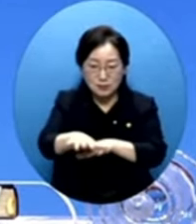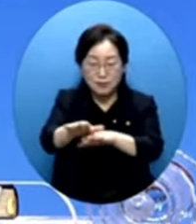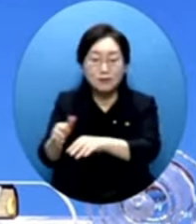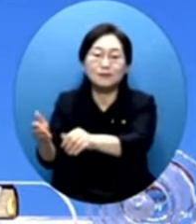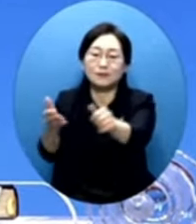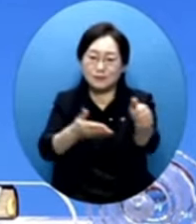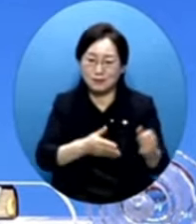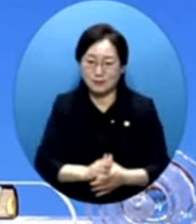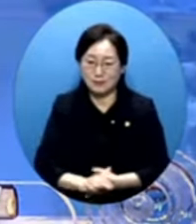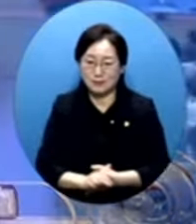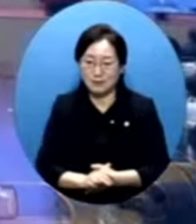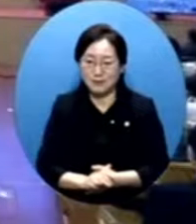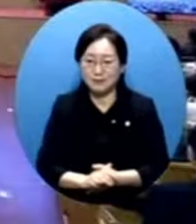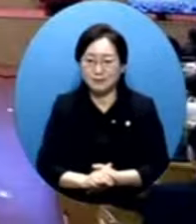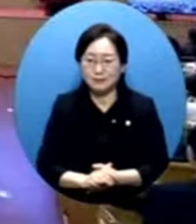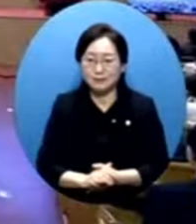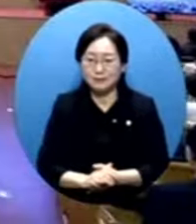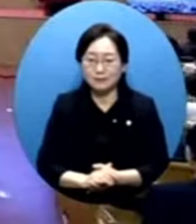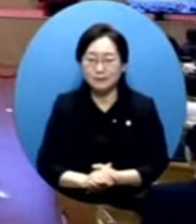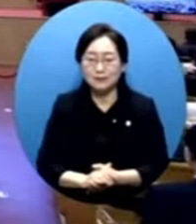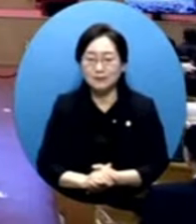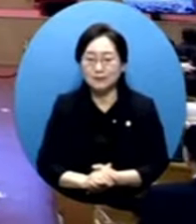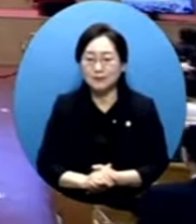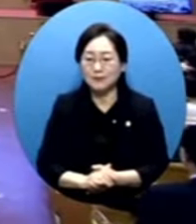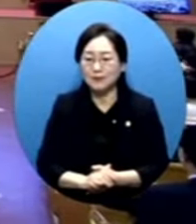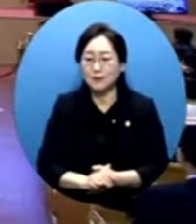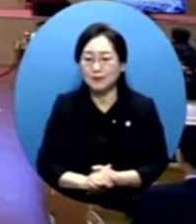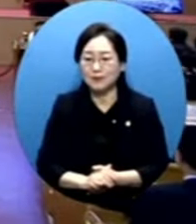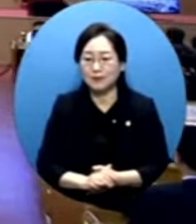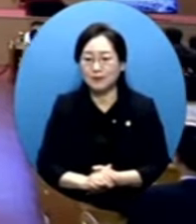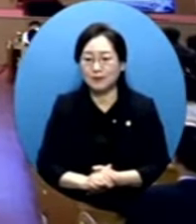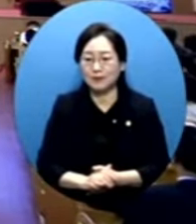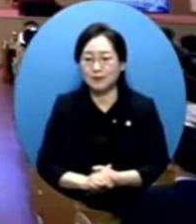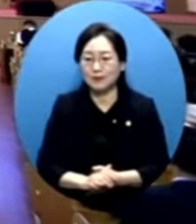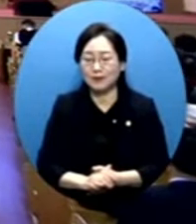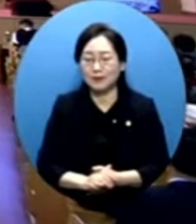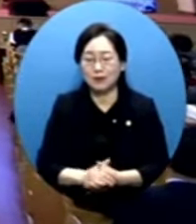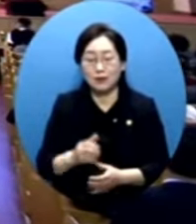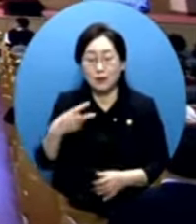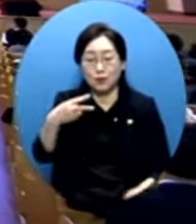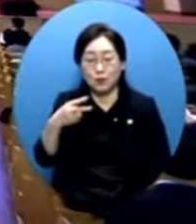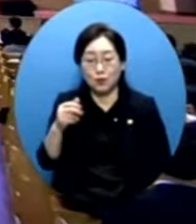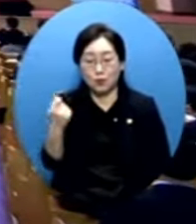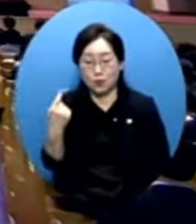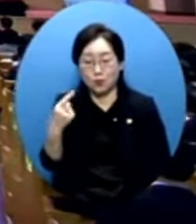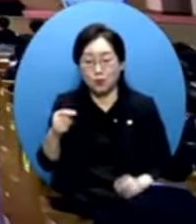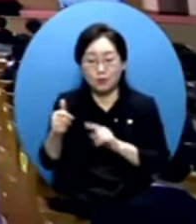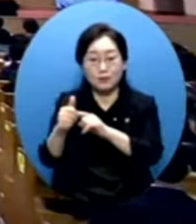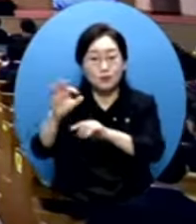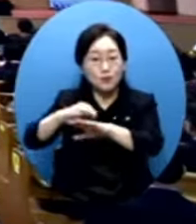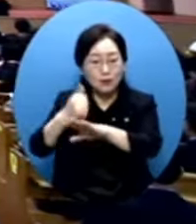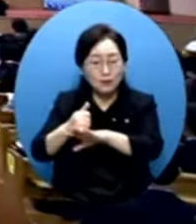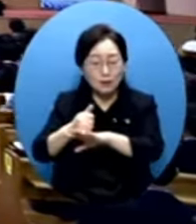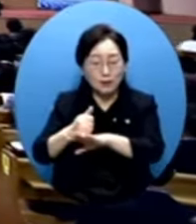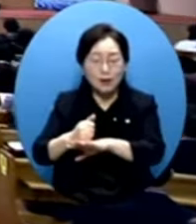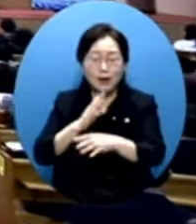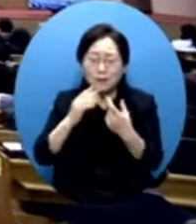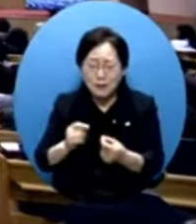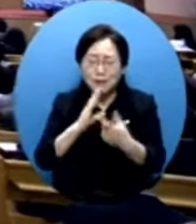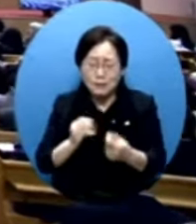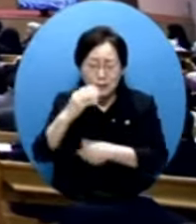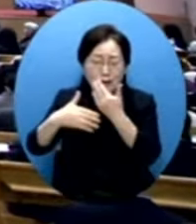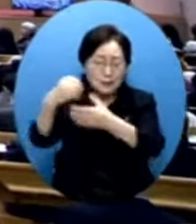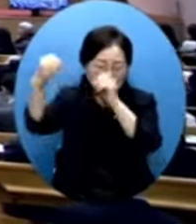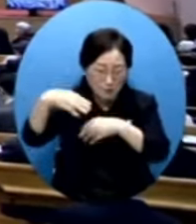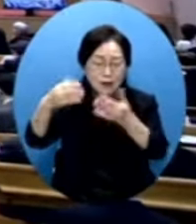바랍니다 아멘 그래서 여호수아 바당이 하나님의 주신 말씀을 응답으로 알고 하나님을